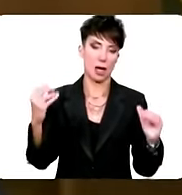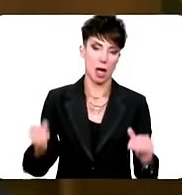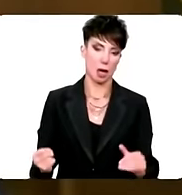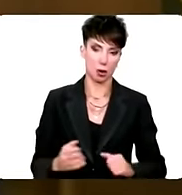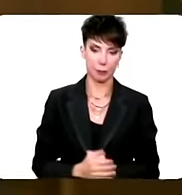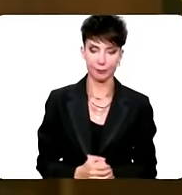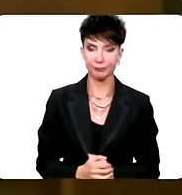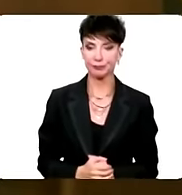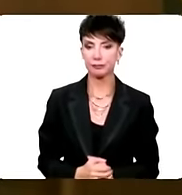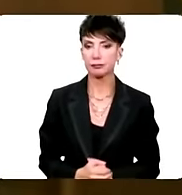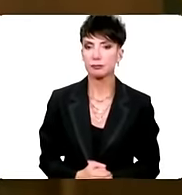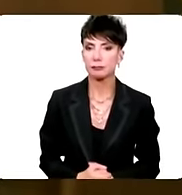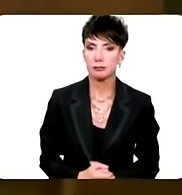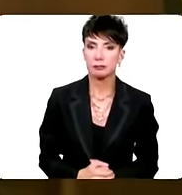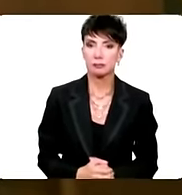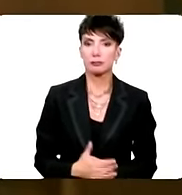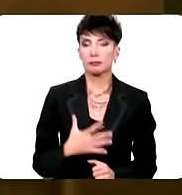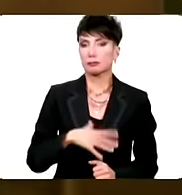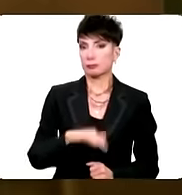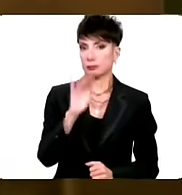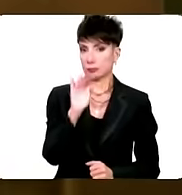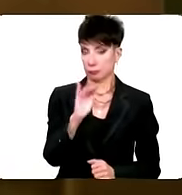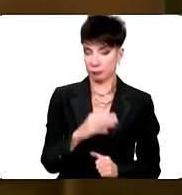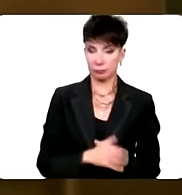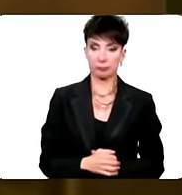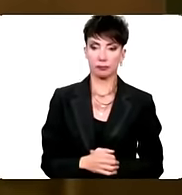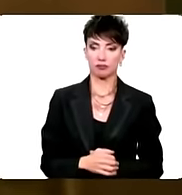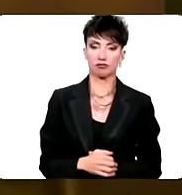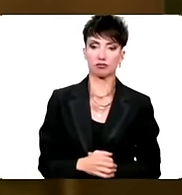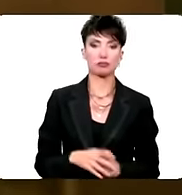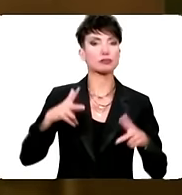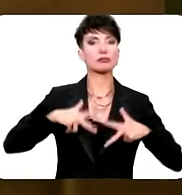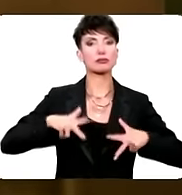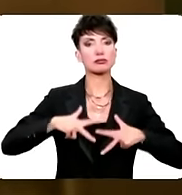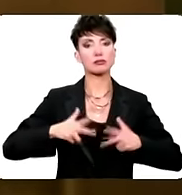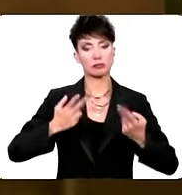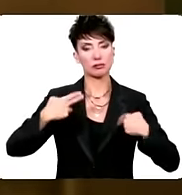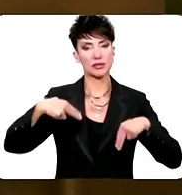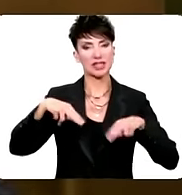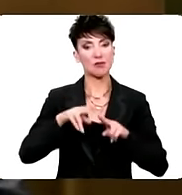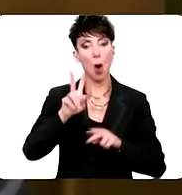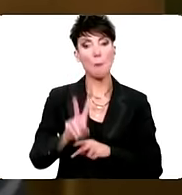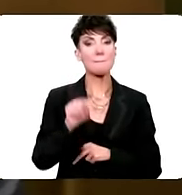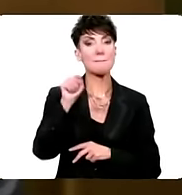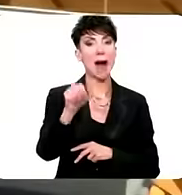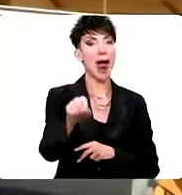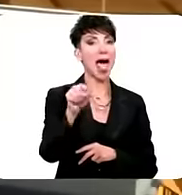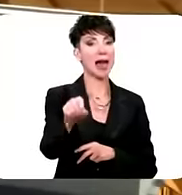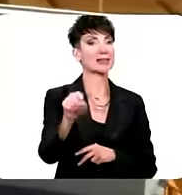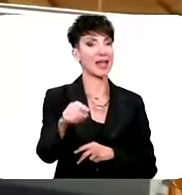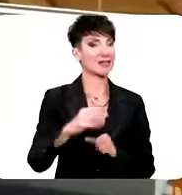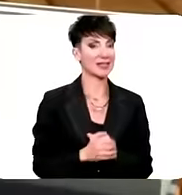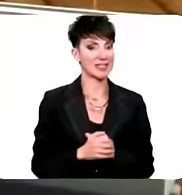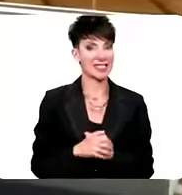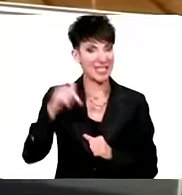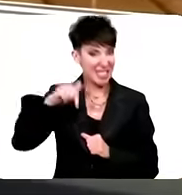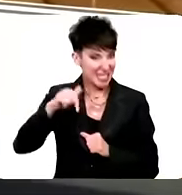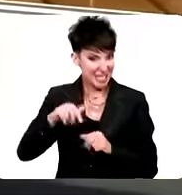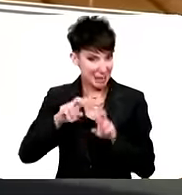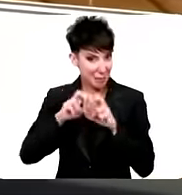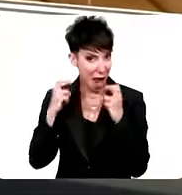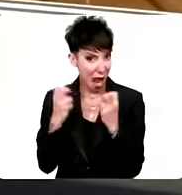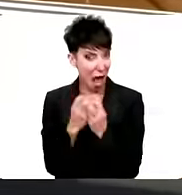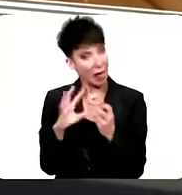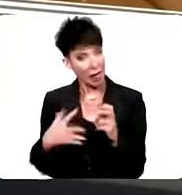πάρα πολύ απλά να ρωτήσω αν το Υπουργικό Συμβούλιο της Παρασκευής θα γίνει με τη σημερινή σύνθεση της κυβέρνησης ή με τη νέα σύνθεση